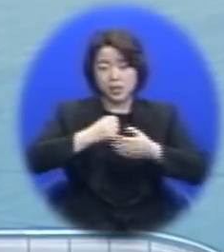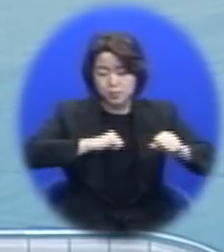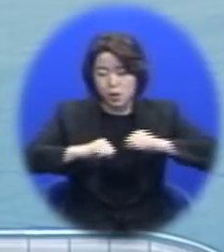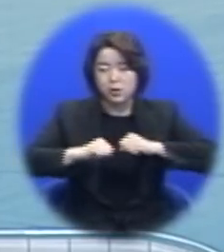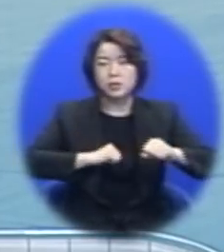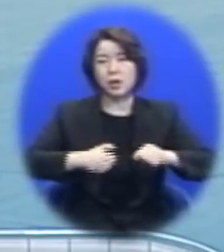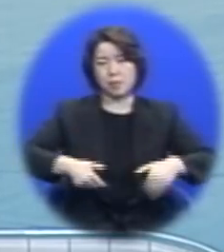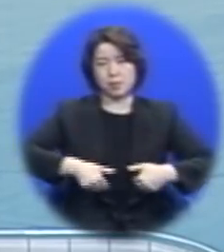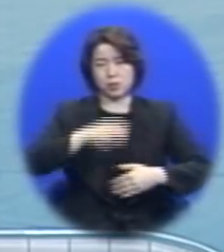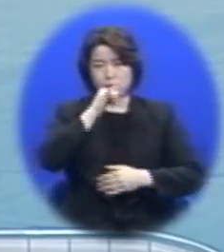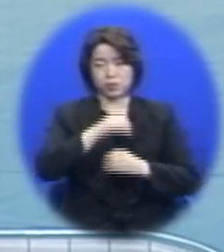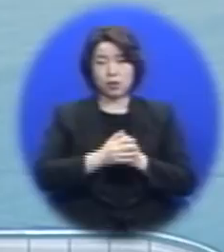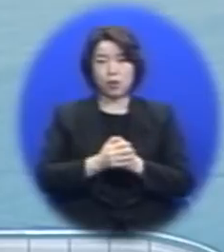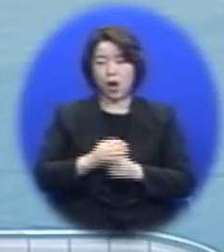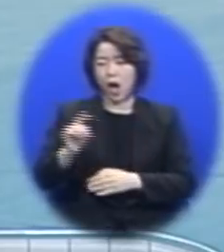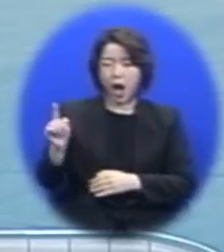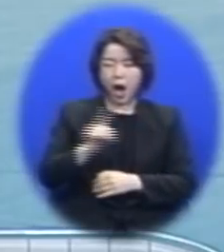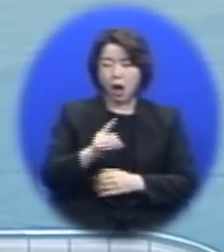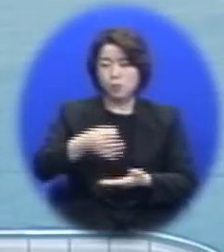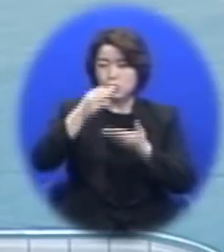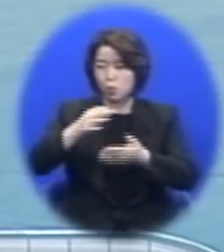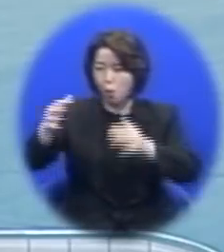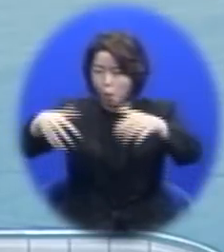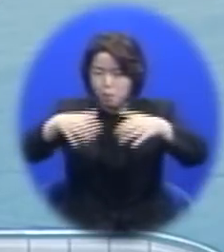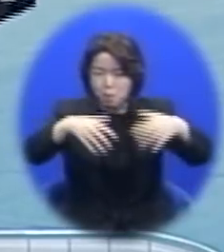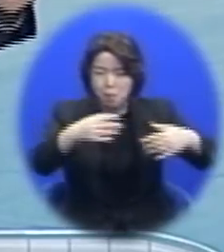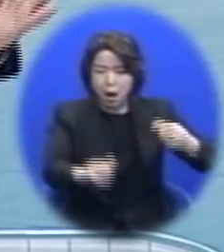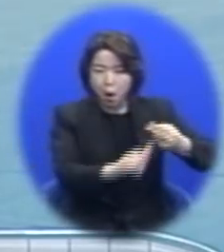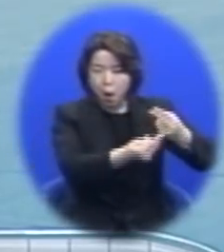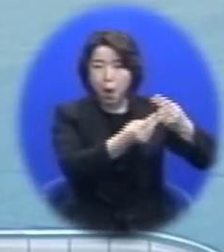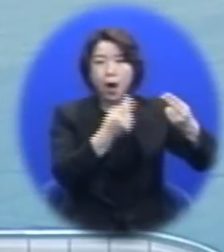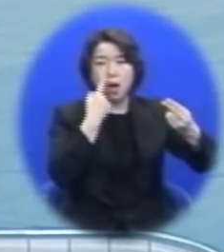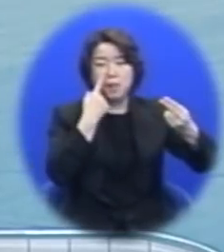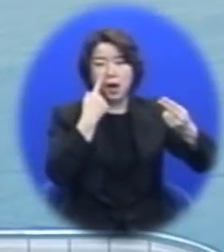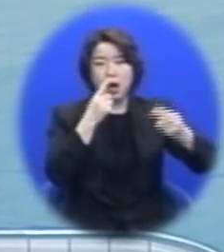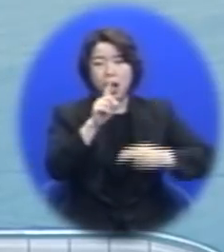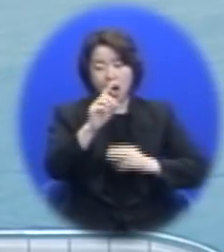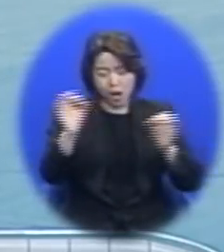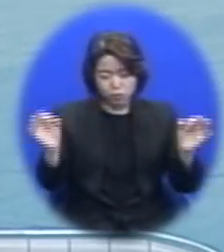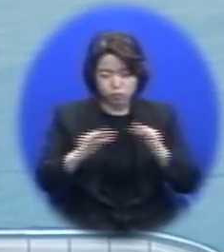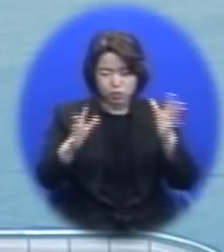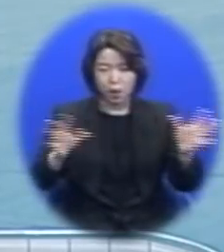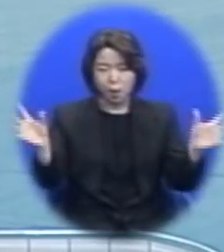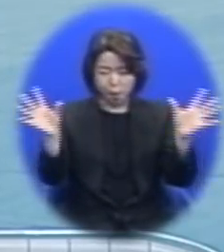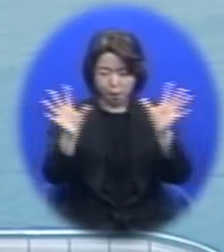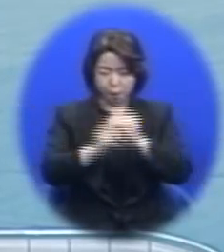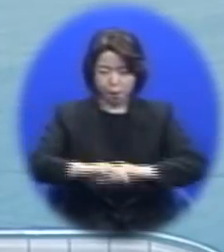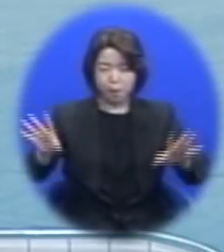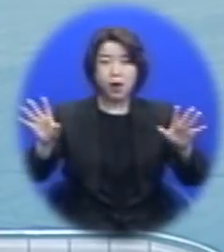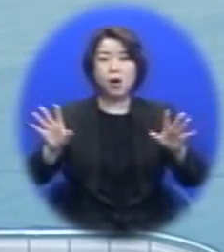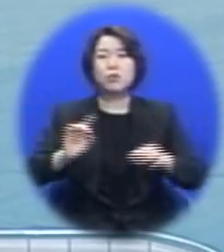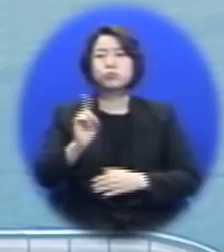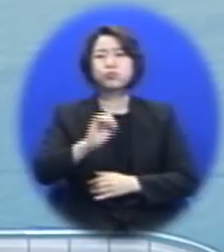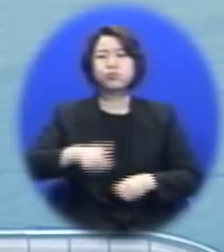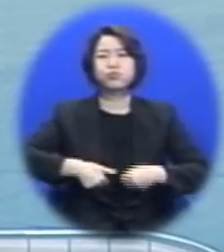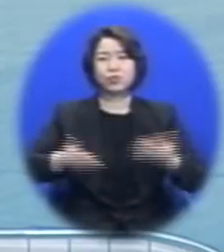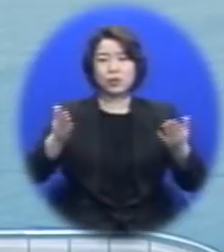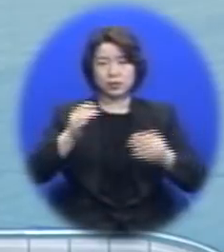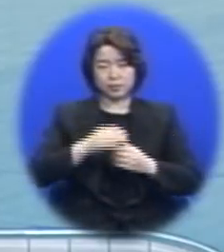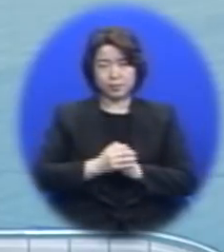거죠. 아무리 많이 모아봐요, 한순간에 바람처럼 사라져버리면 무슨 소용이 있어요?